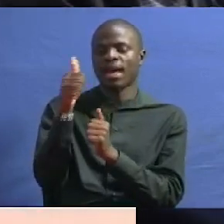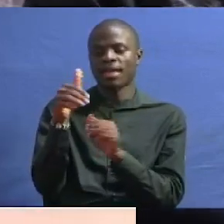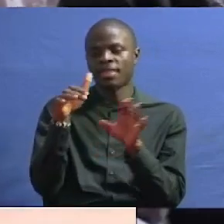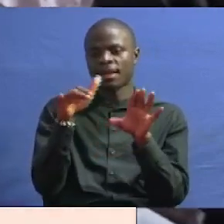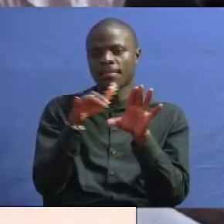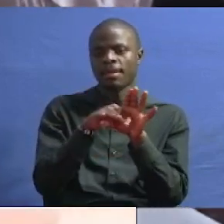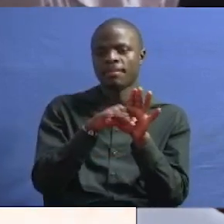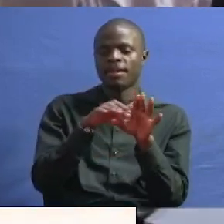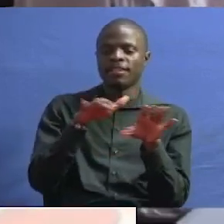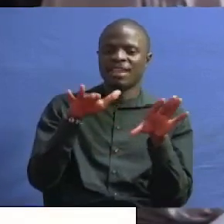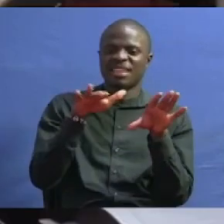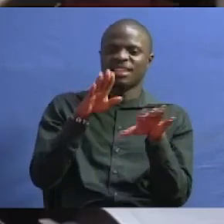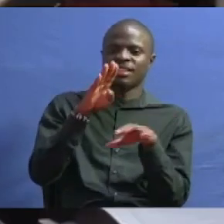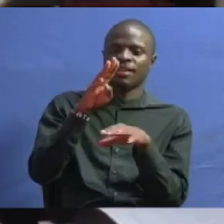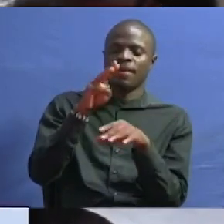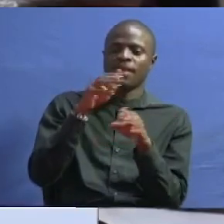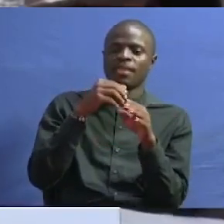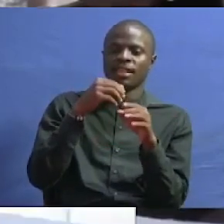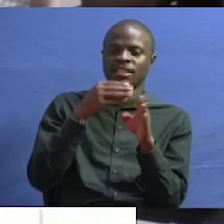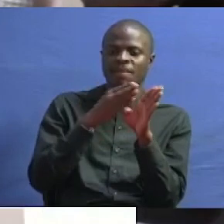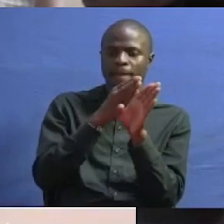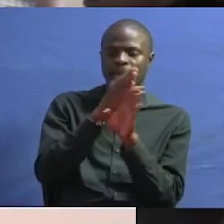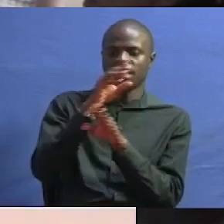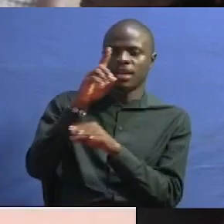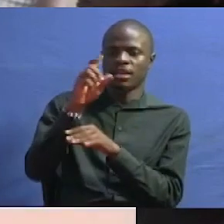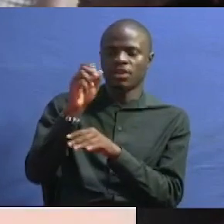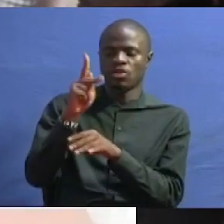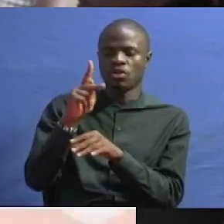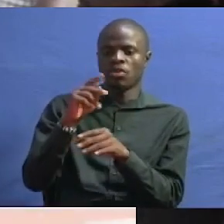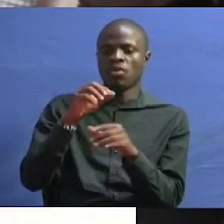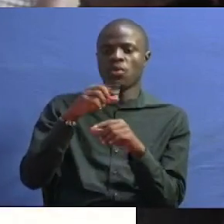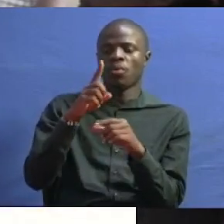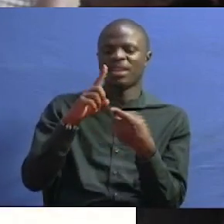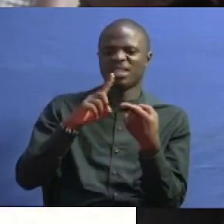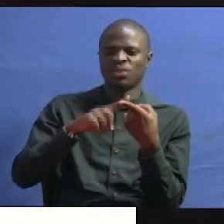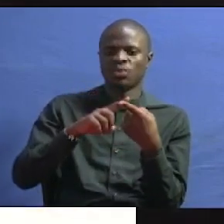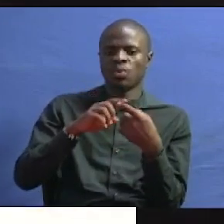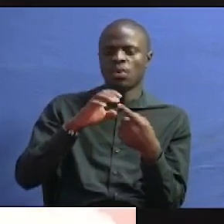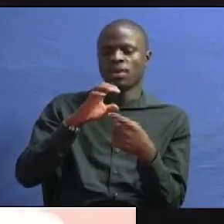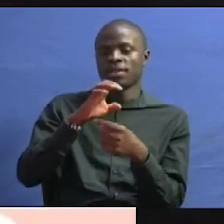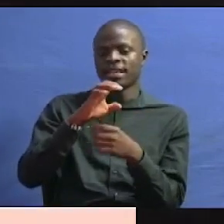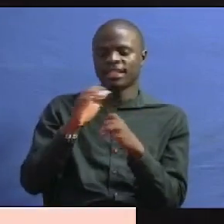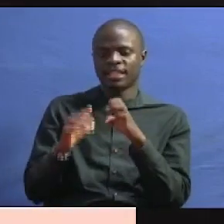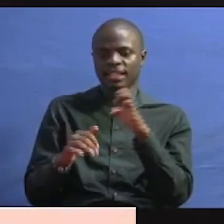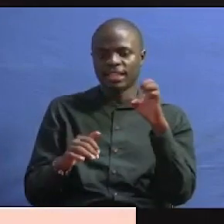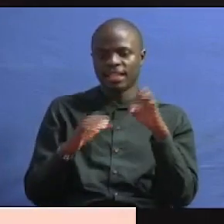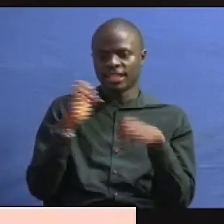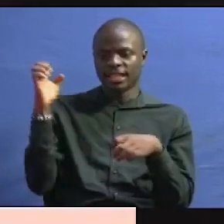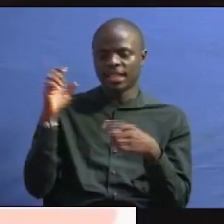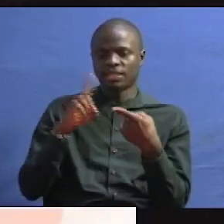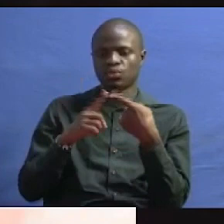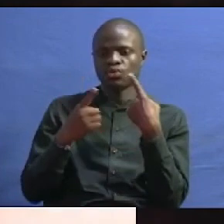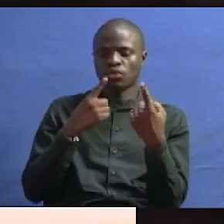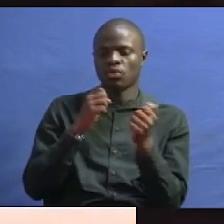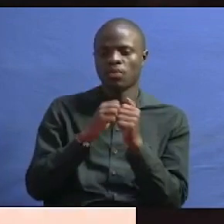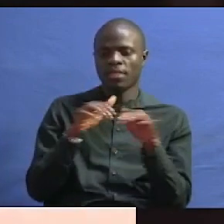Kati Meja Doc Benjamin walitembelea maeneo ya Dagoretti na Eastlands ili kuwahamasisha na kujadiliana na wakaazi